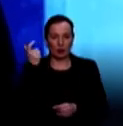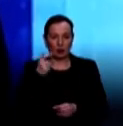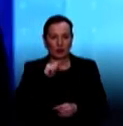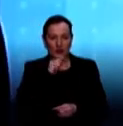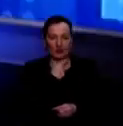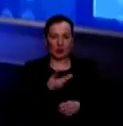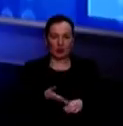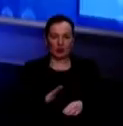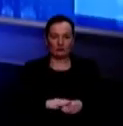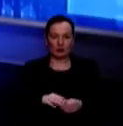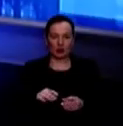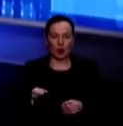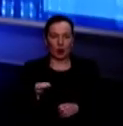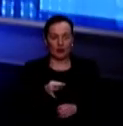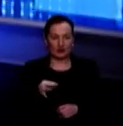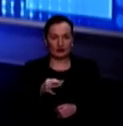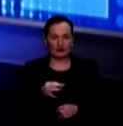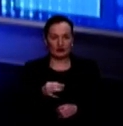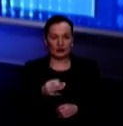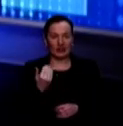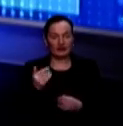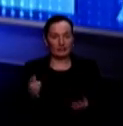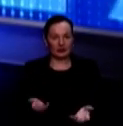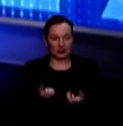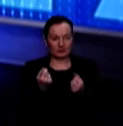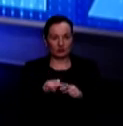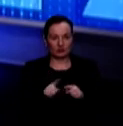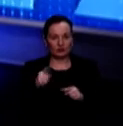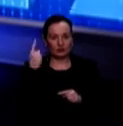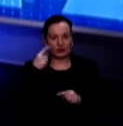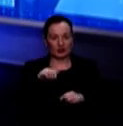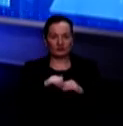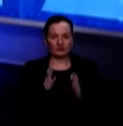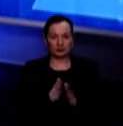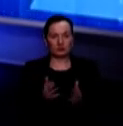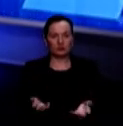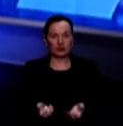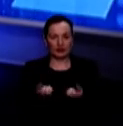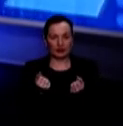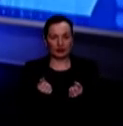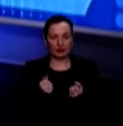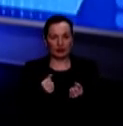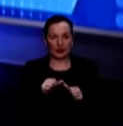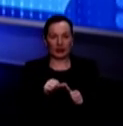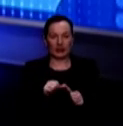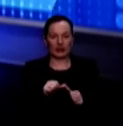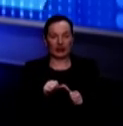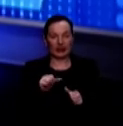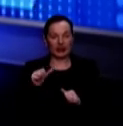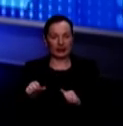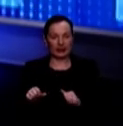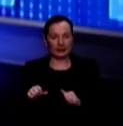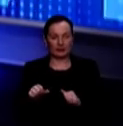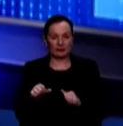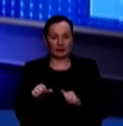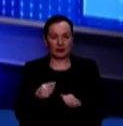Ви підтримуєте цю ідею? Я цю ідею в цілому підтримую. Погоджуєтеся. Але крім пріоритету економіки, у нас